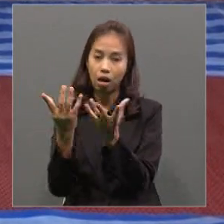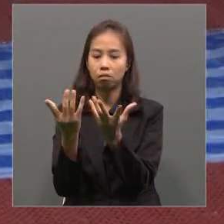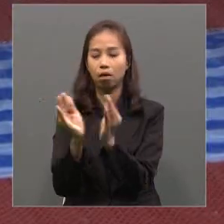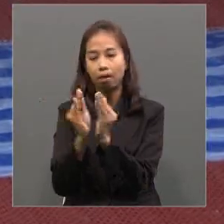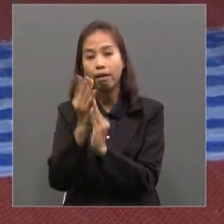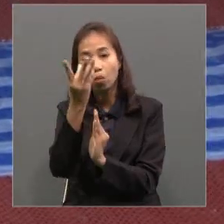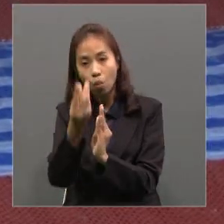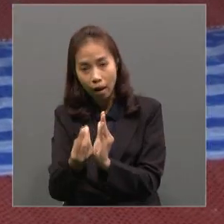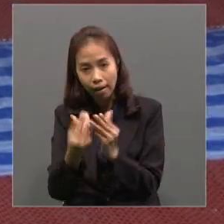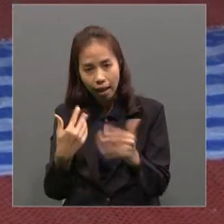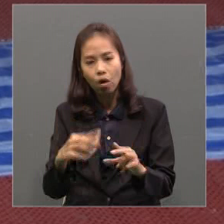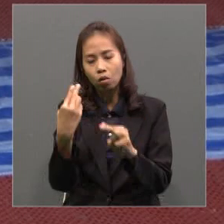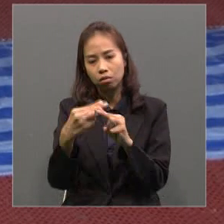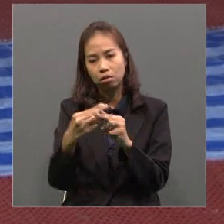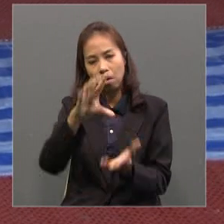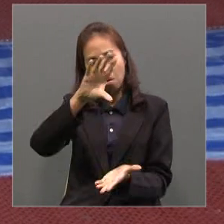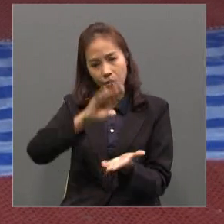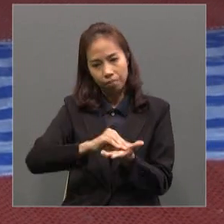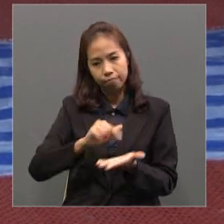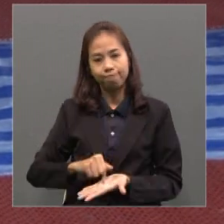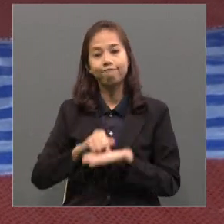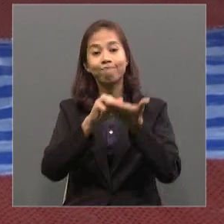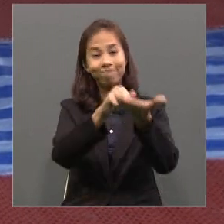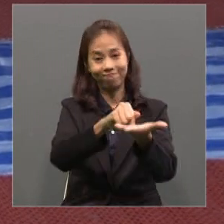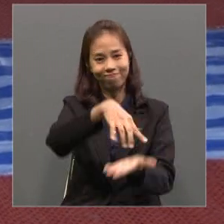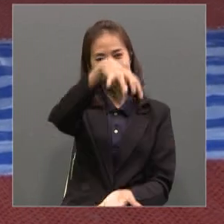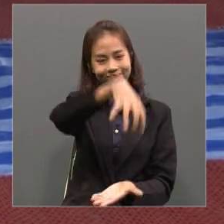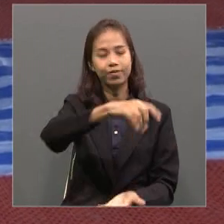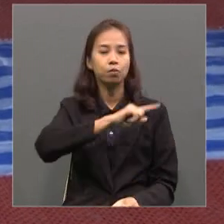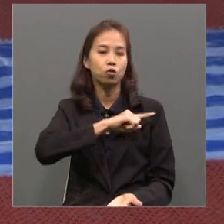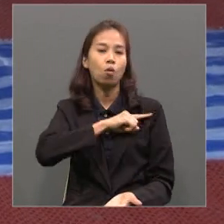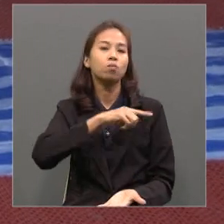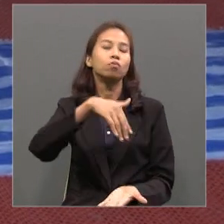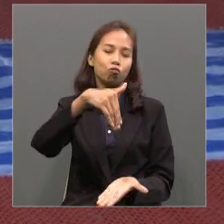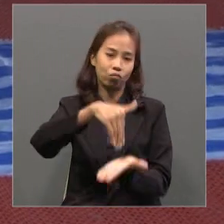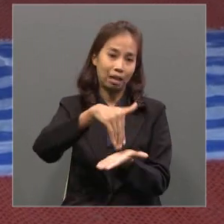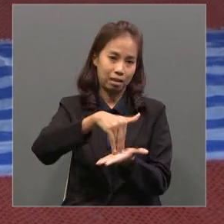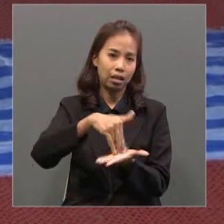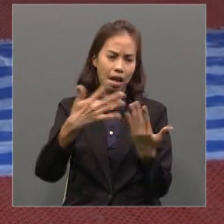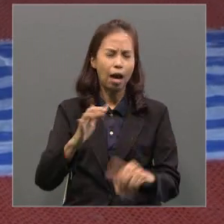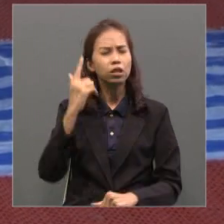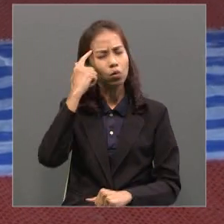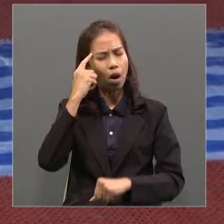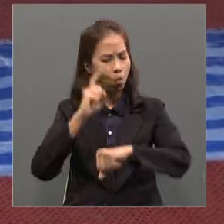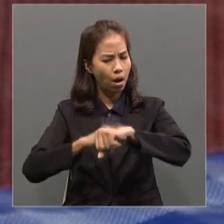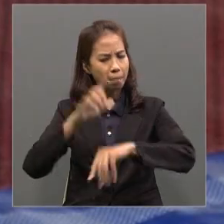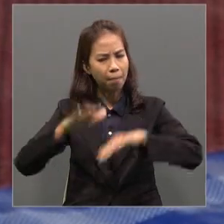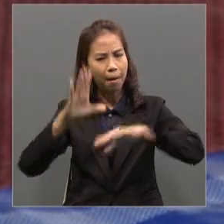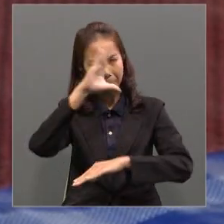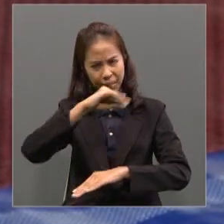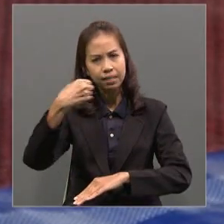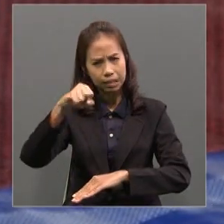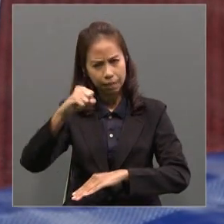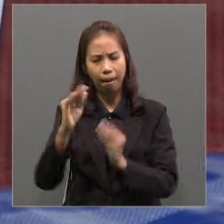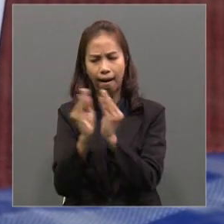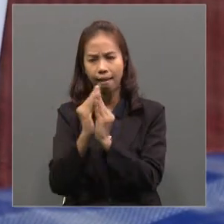ส่งมอบไปยังส่วนกลางเพื่อยืนยันผลซึ่งคาดว่าจะไม่เกิน4 ทุ่มเราก็น่าจะทราบผลอย่างไม่เป็นทางการแล้วค่ะ